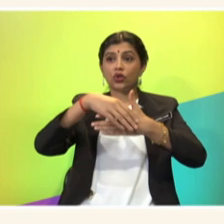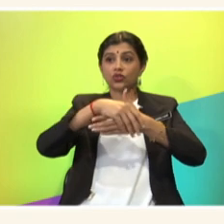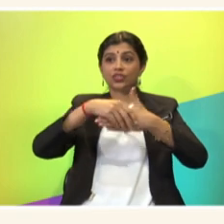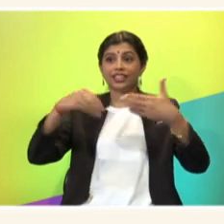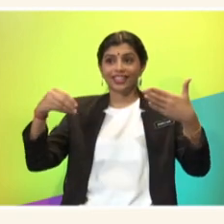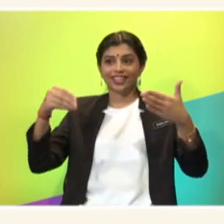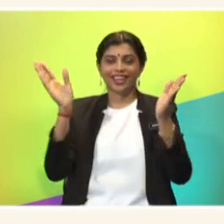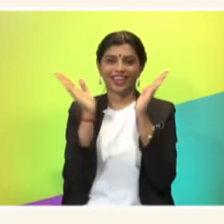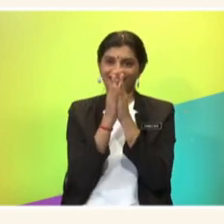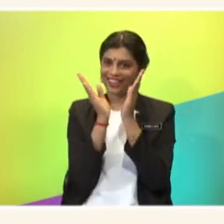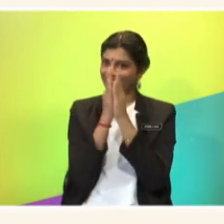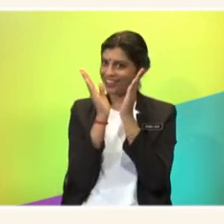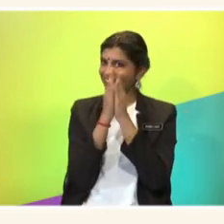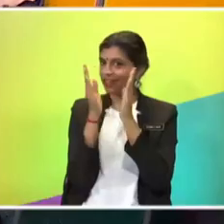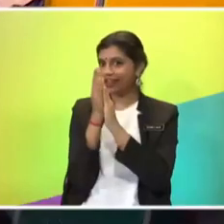RM100. Wow, RM100.